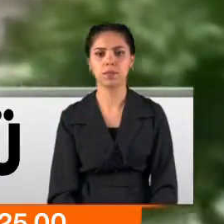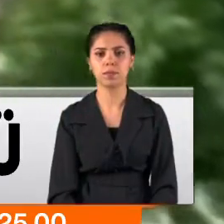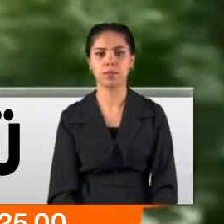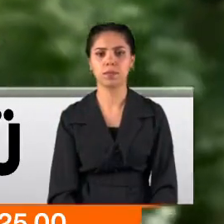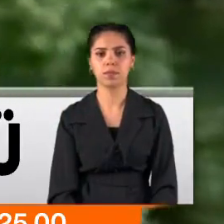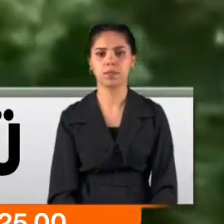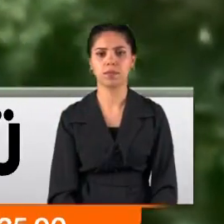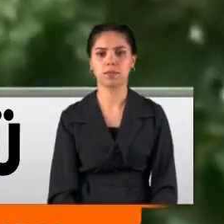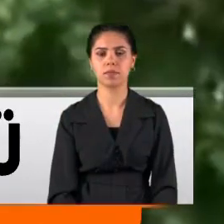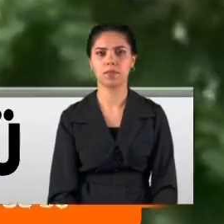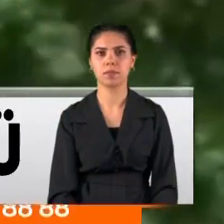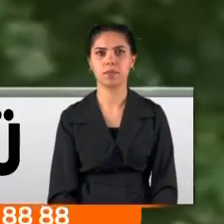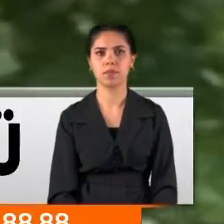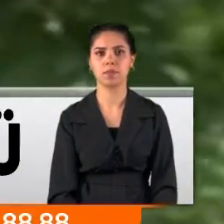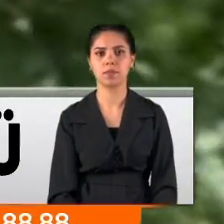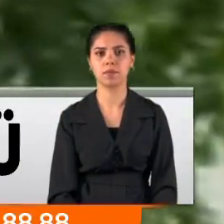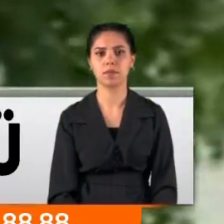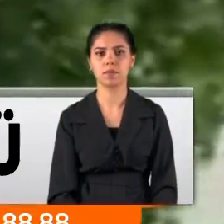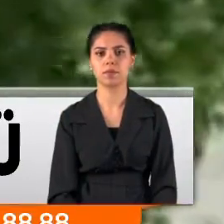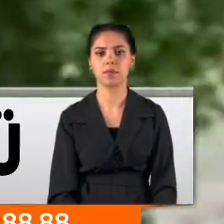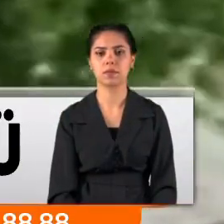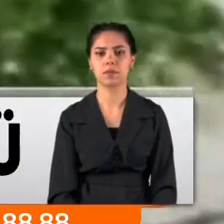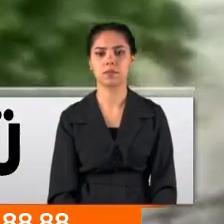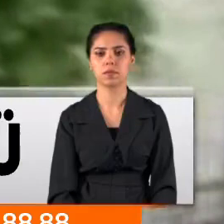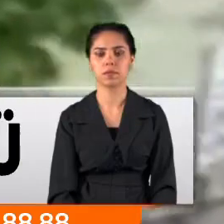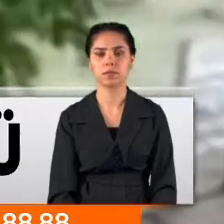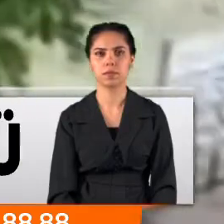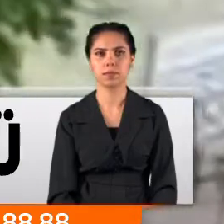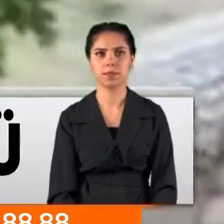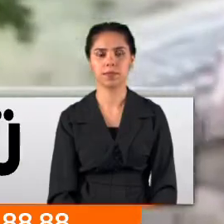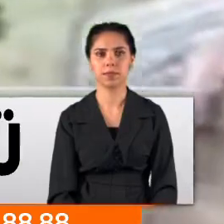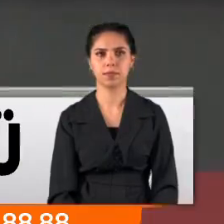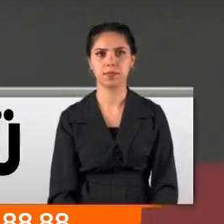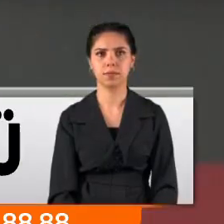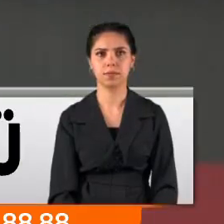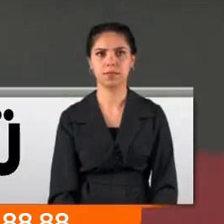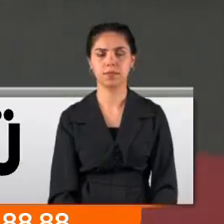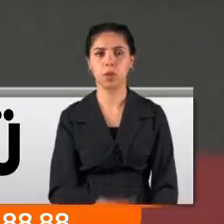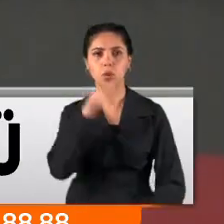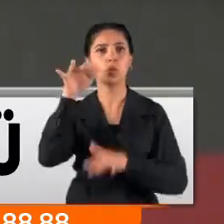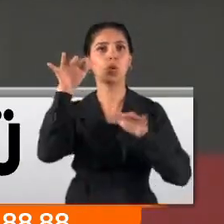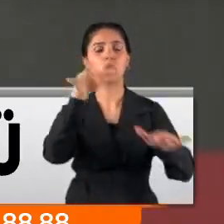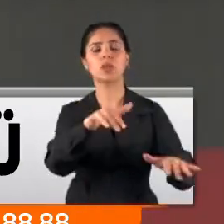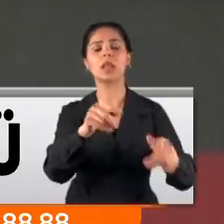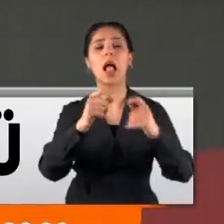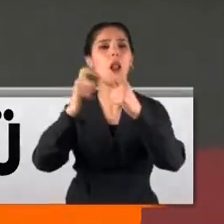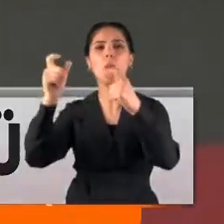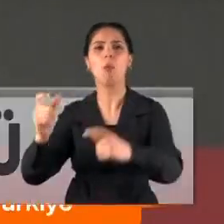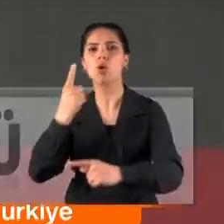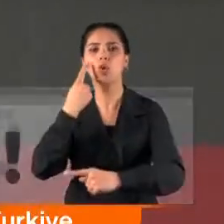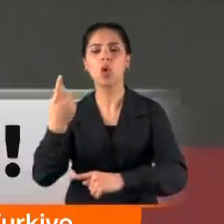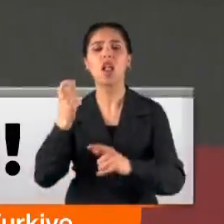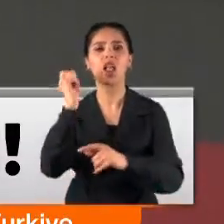Eyvah gitti. Eyvah, çok kötü bu var. Selin vurduğu Bozkurt'ta ilçe